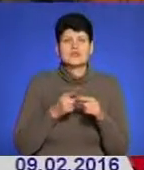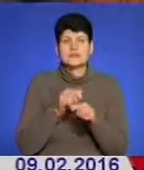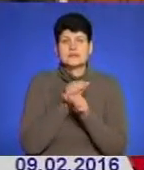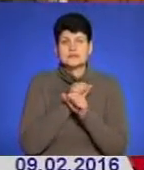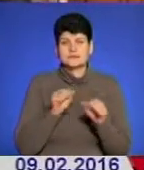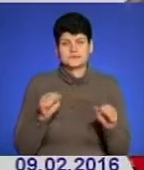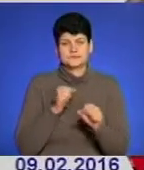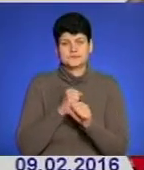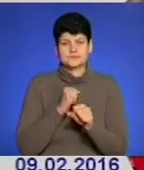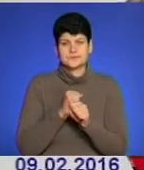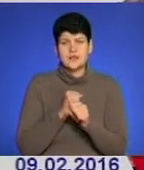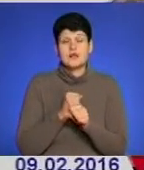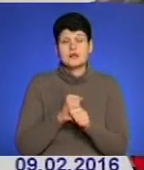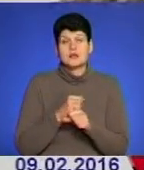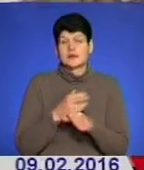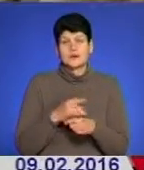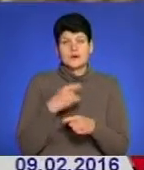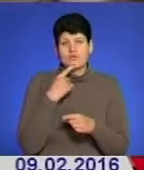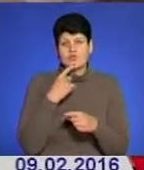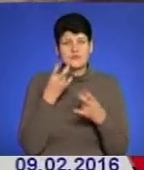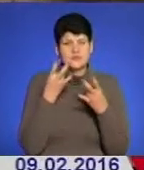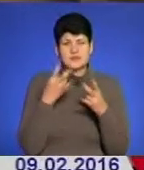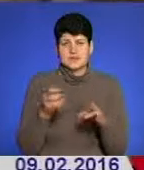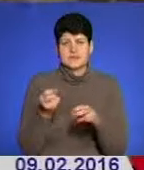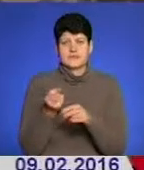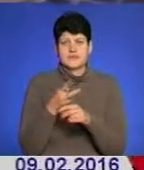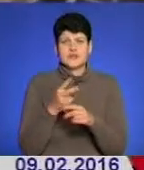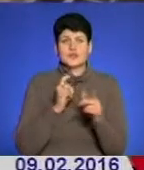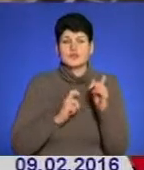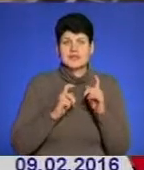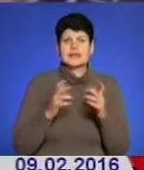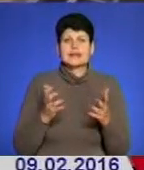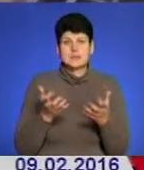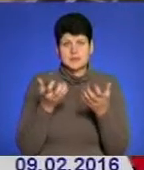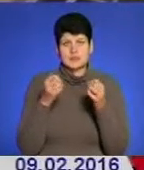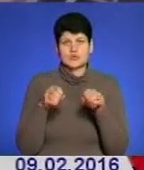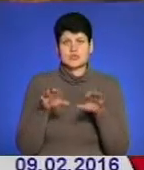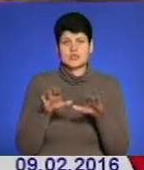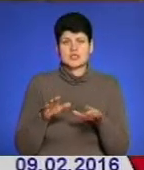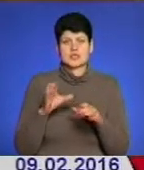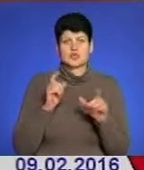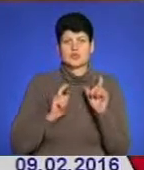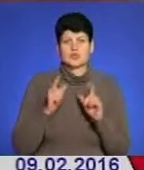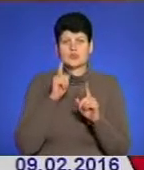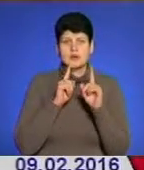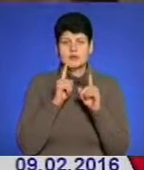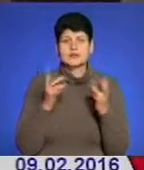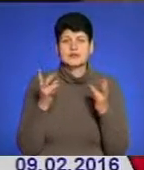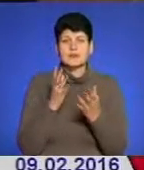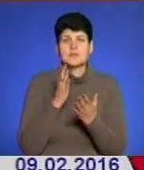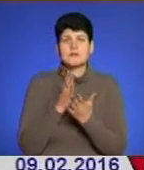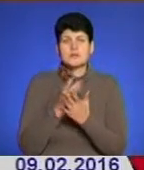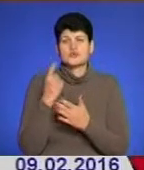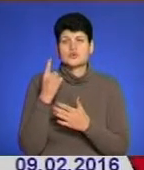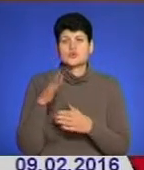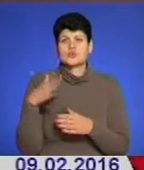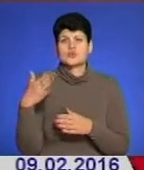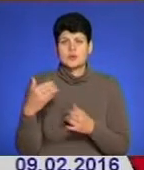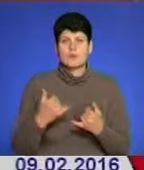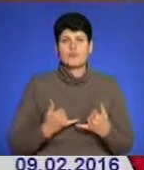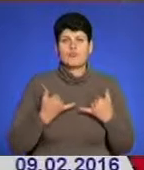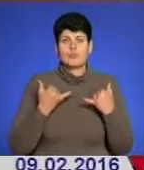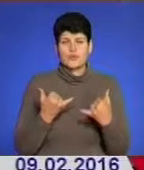але не вважають, що за це треба виключати з університету, і підтримують рішення студради. Як на мене, треба мати з однієї сторони певну